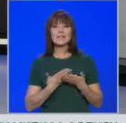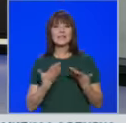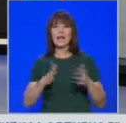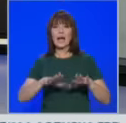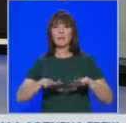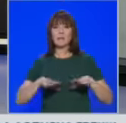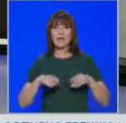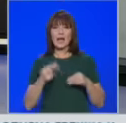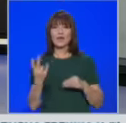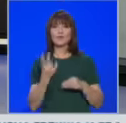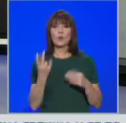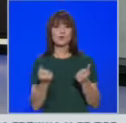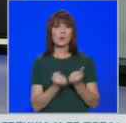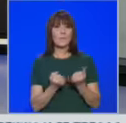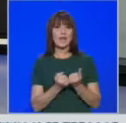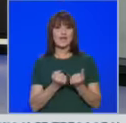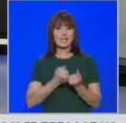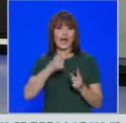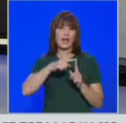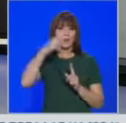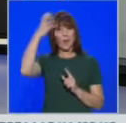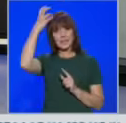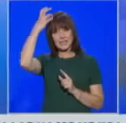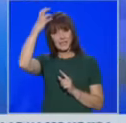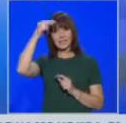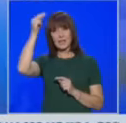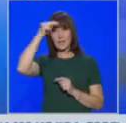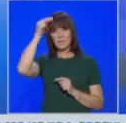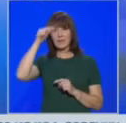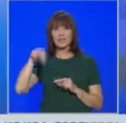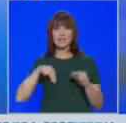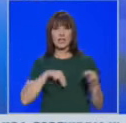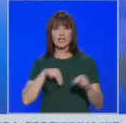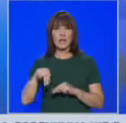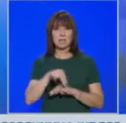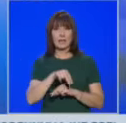второто място на царицата на българския шахмат? Теодор Стамбулиев е там. Здравей!